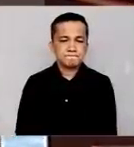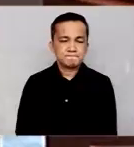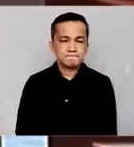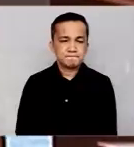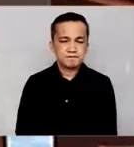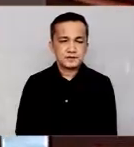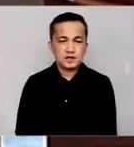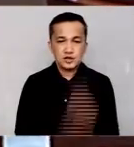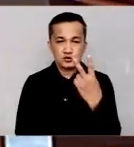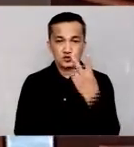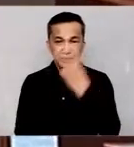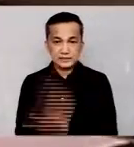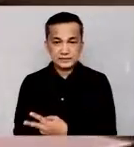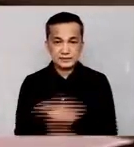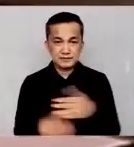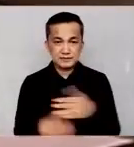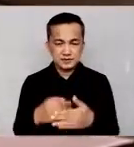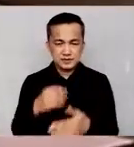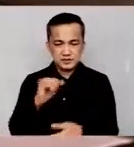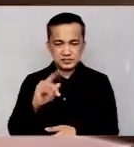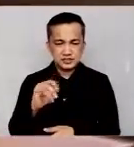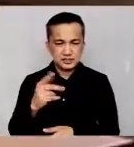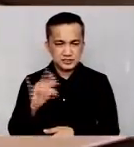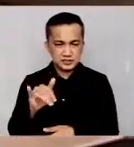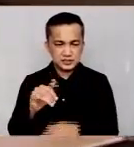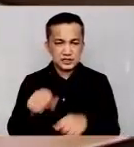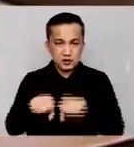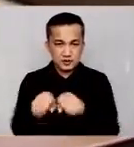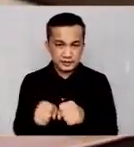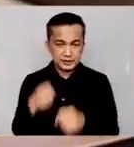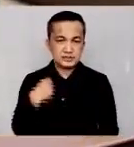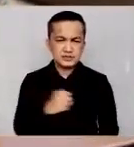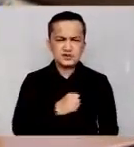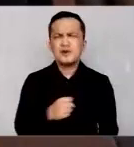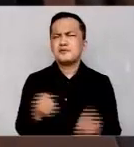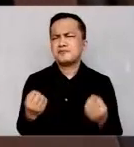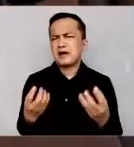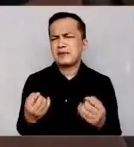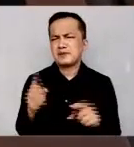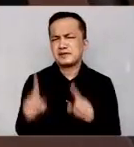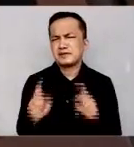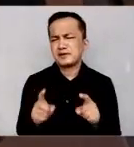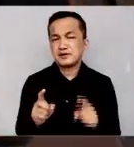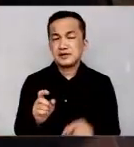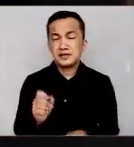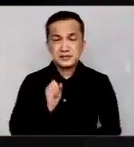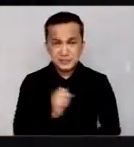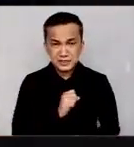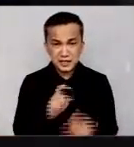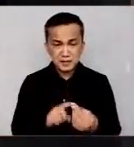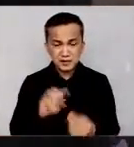Dalawang araw na lang bago ang CINE-G o break ng Senado. Pero marami pa rin tanong ang mga mambabatas tungkol sa